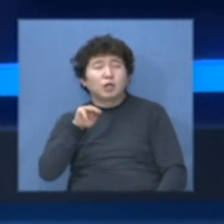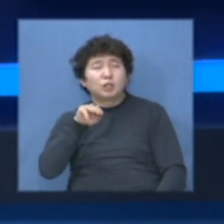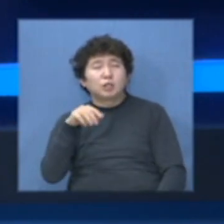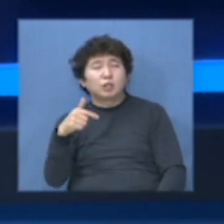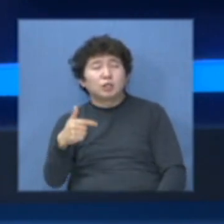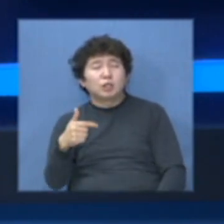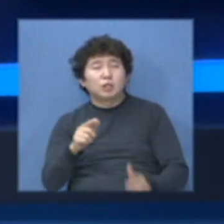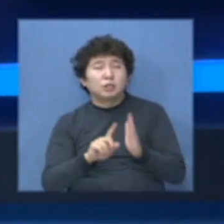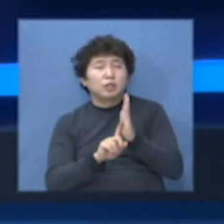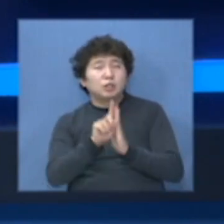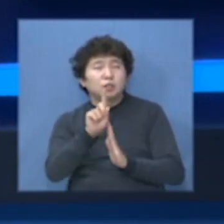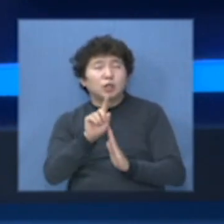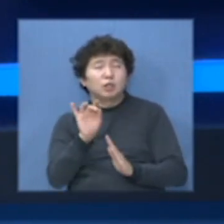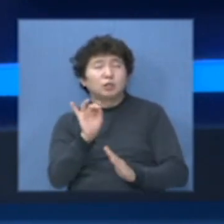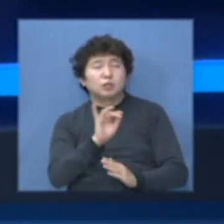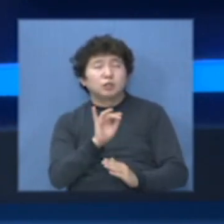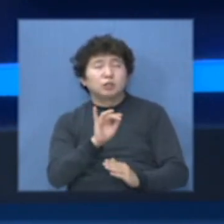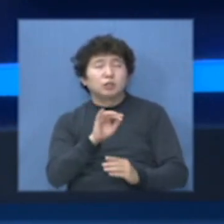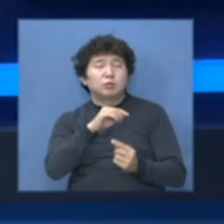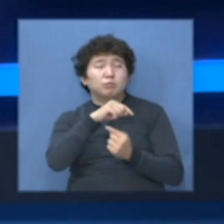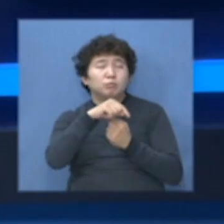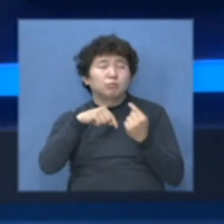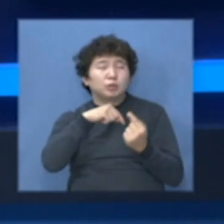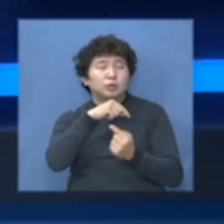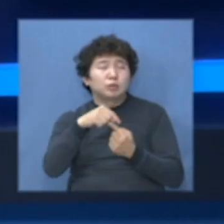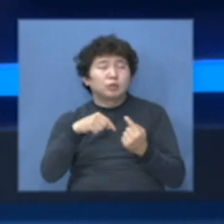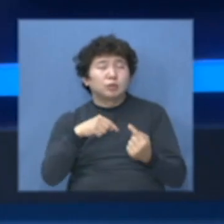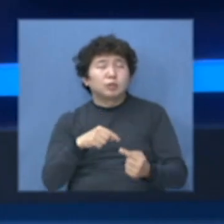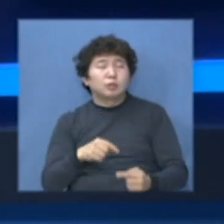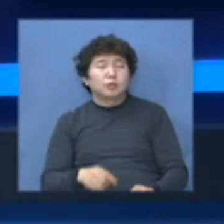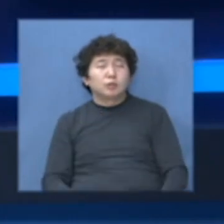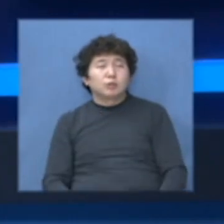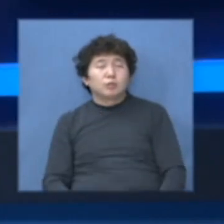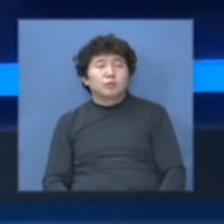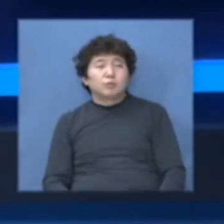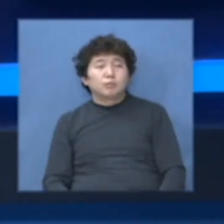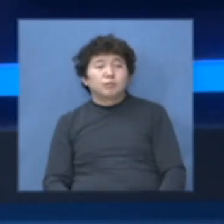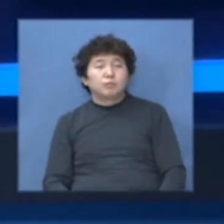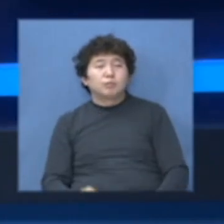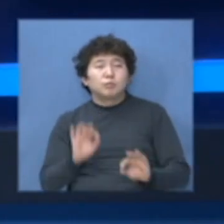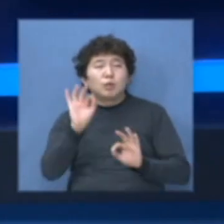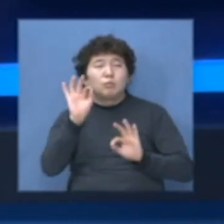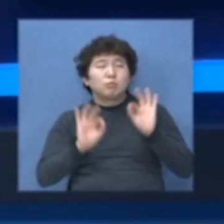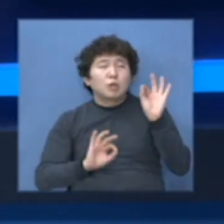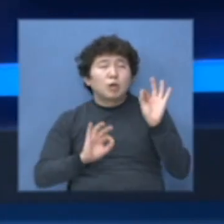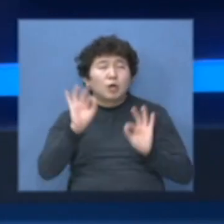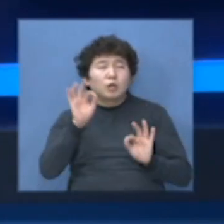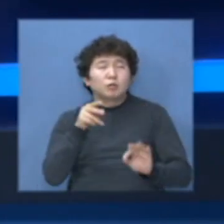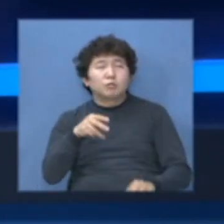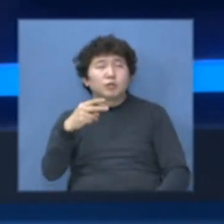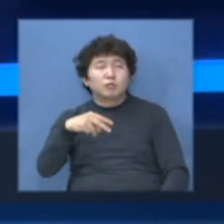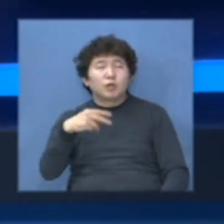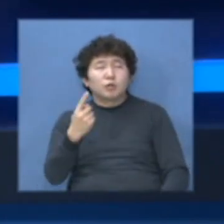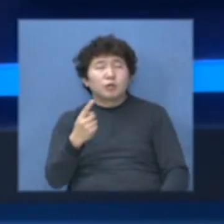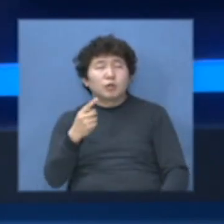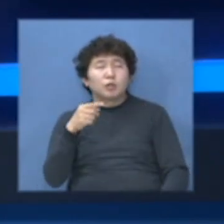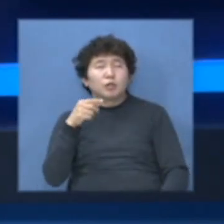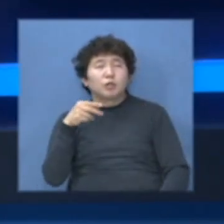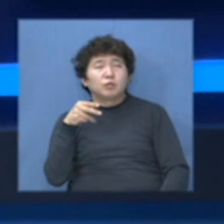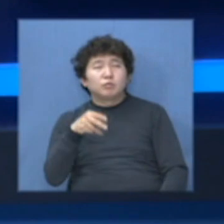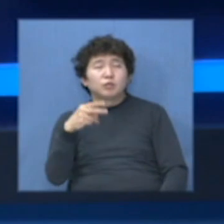так и действующих бизнесменов действует Национальный проект по развитию предпринимательства на 2021-22025 годы